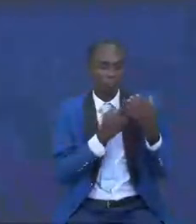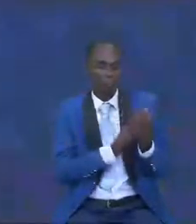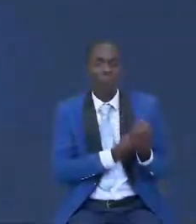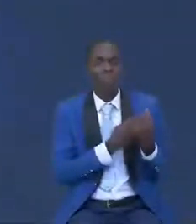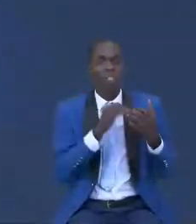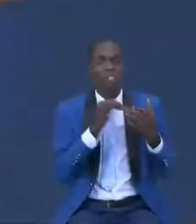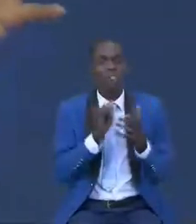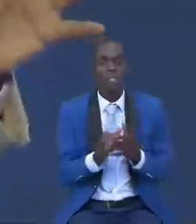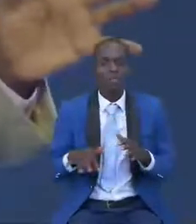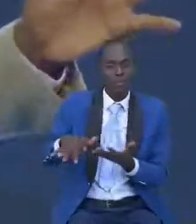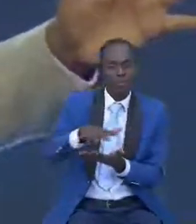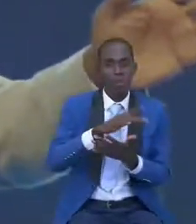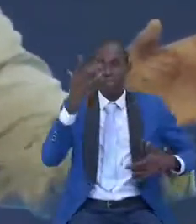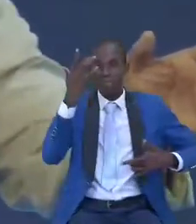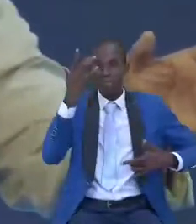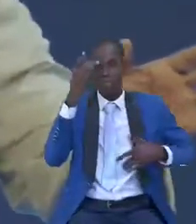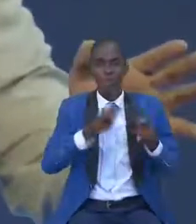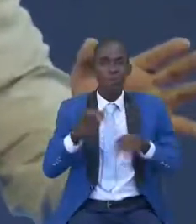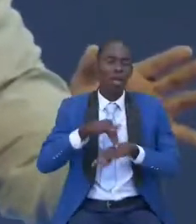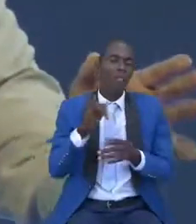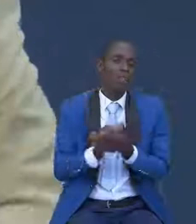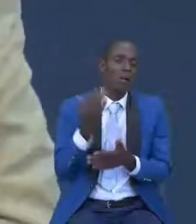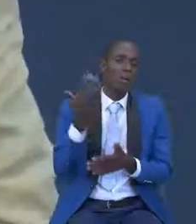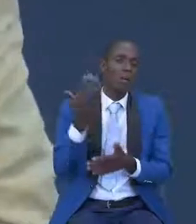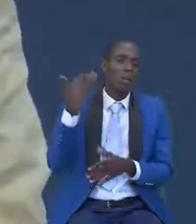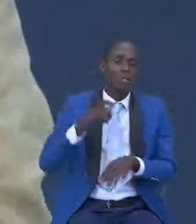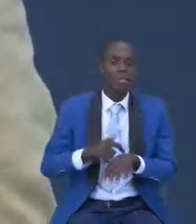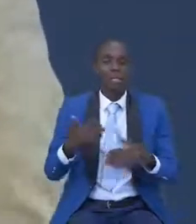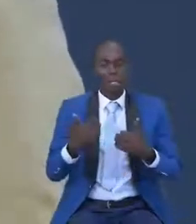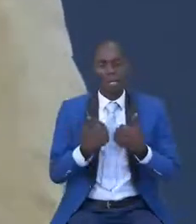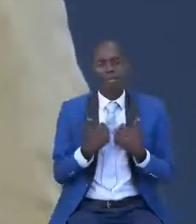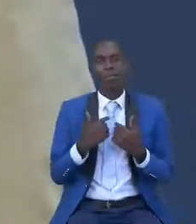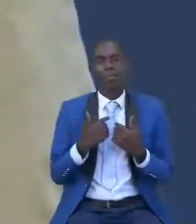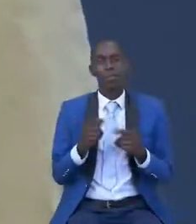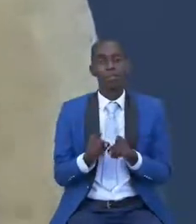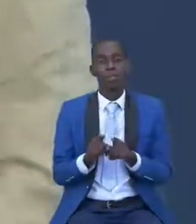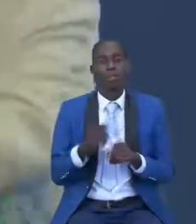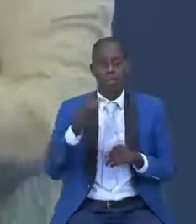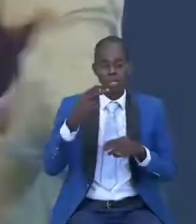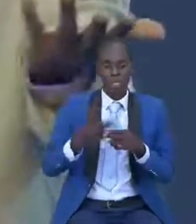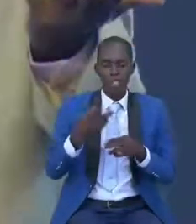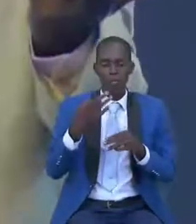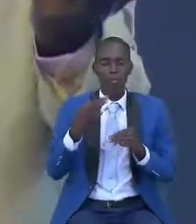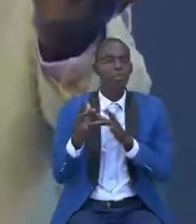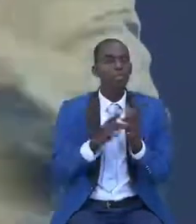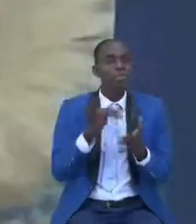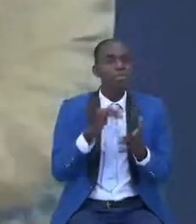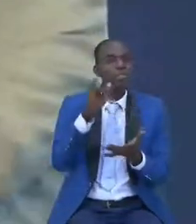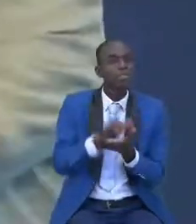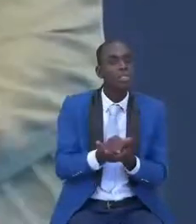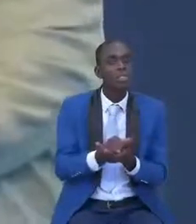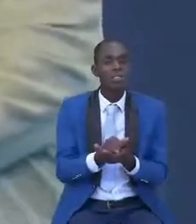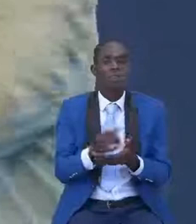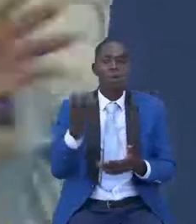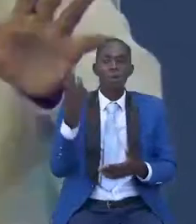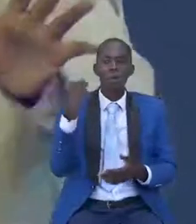avoir la même confiance que ces malades avaient en leur temps. Le